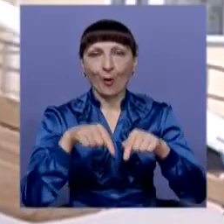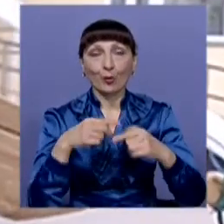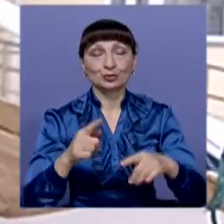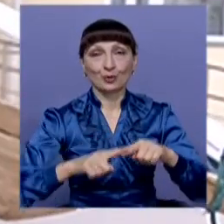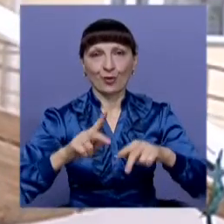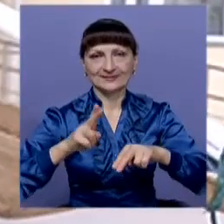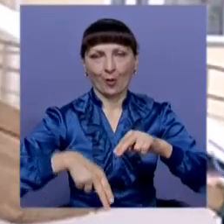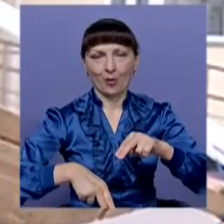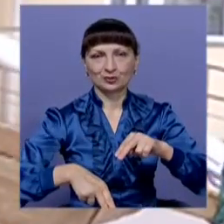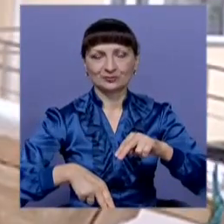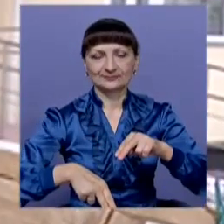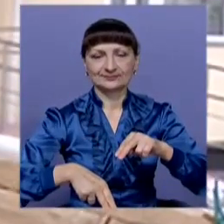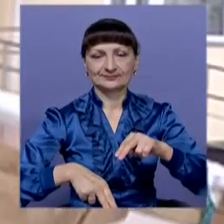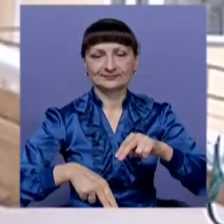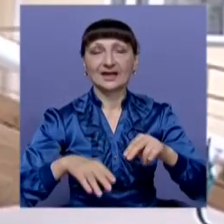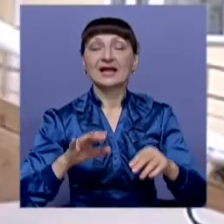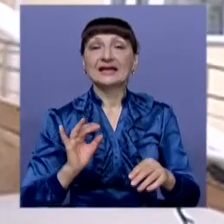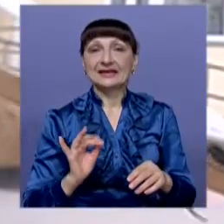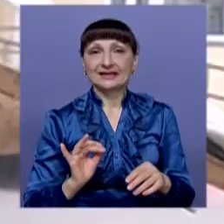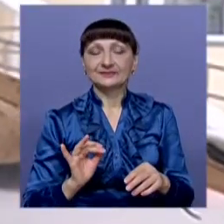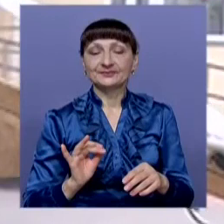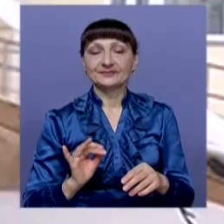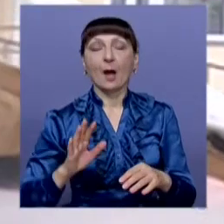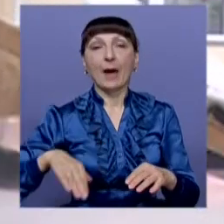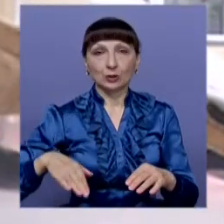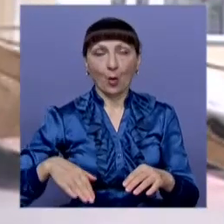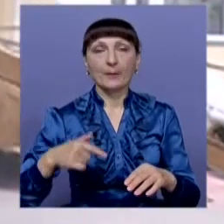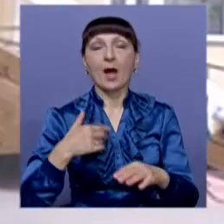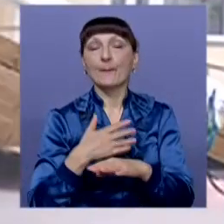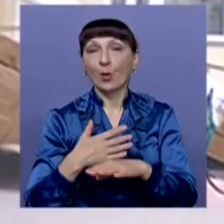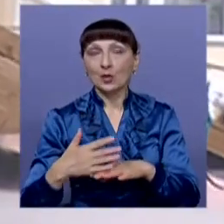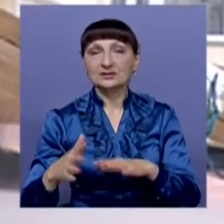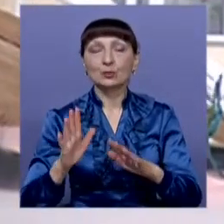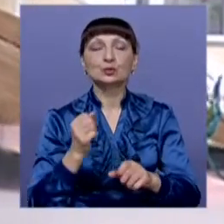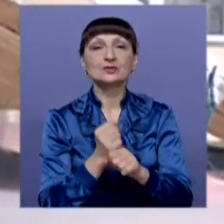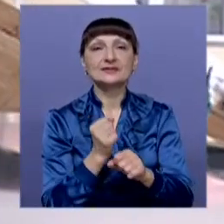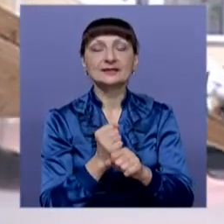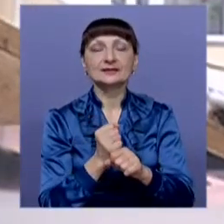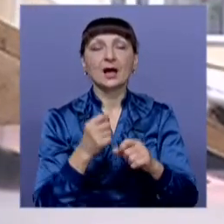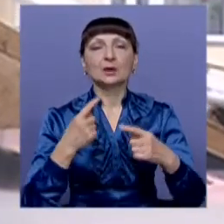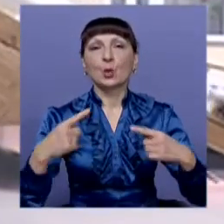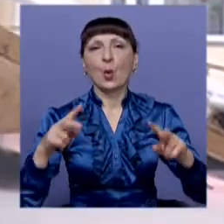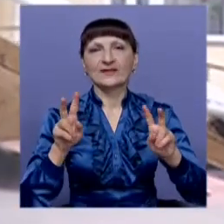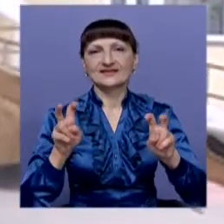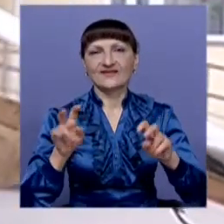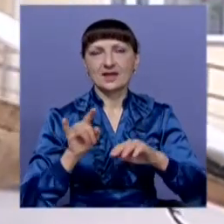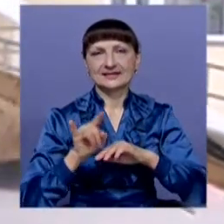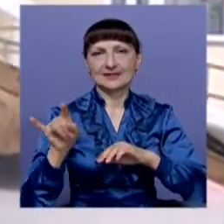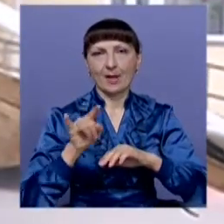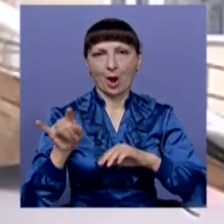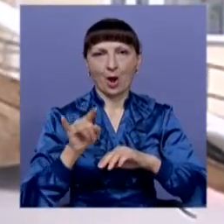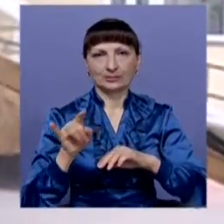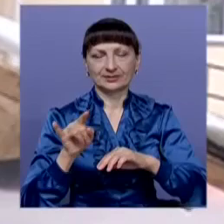закончил. И потом я после резиномоторного буду делать кордовый